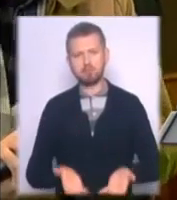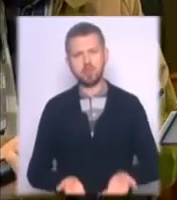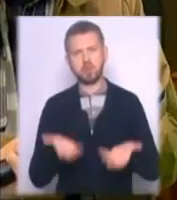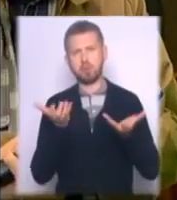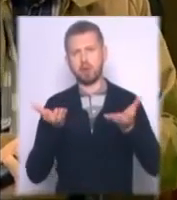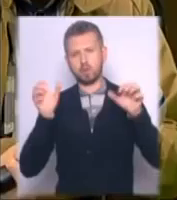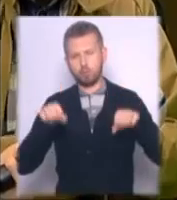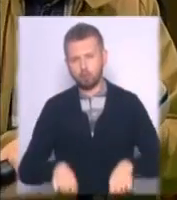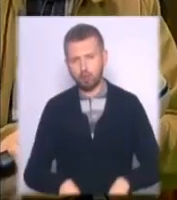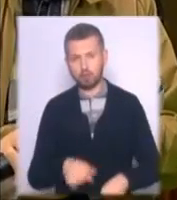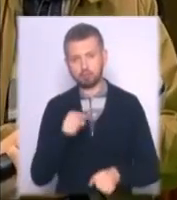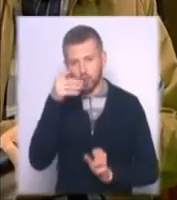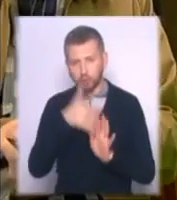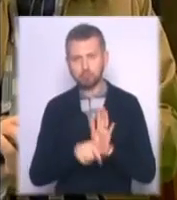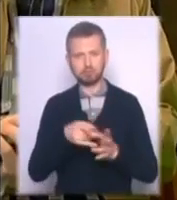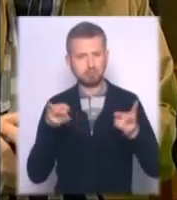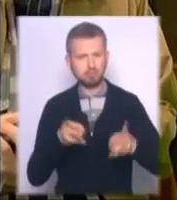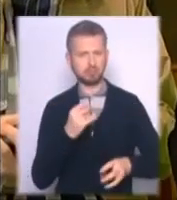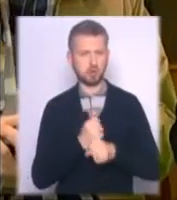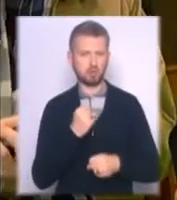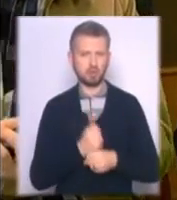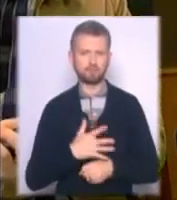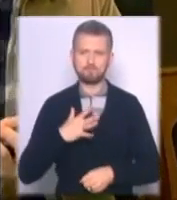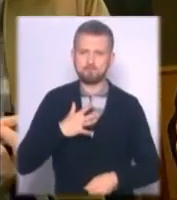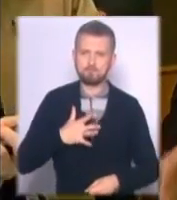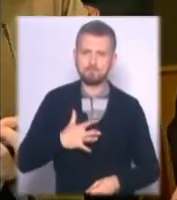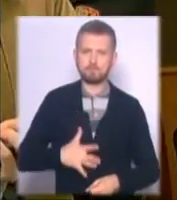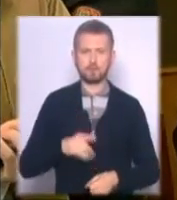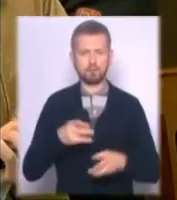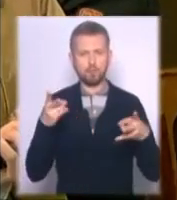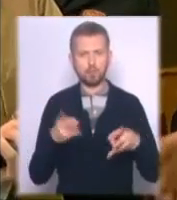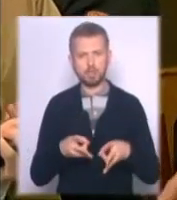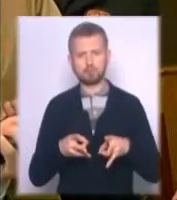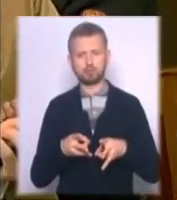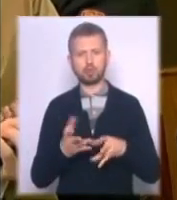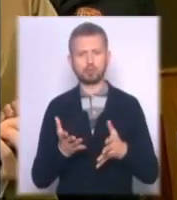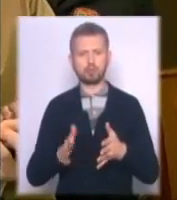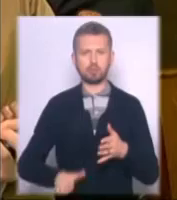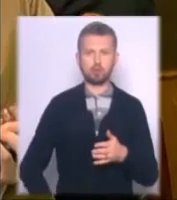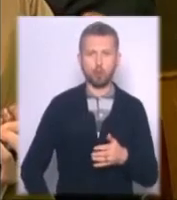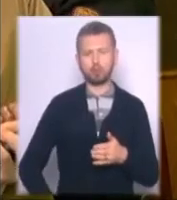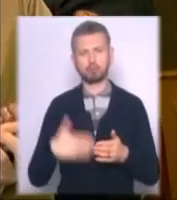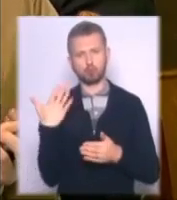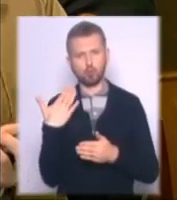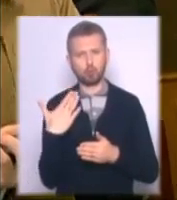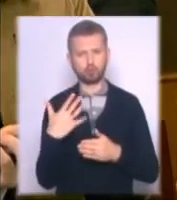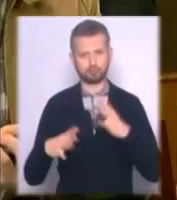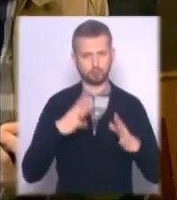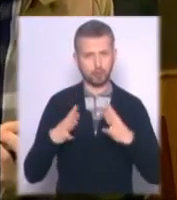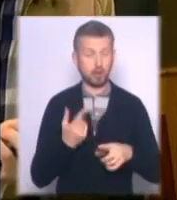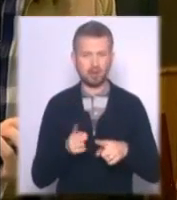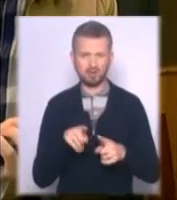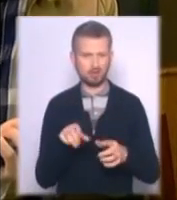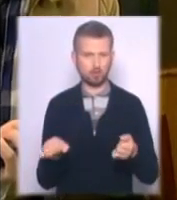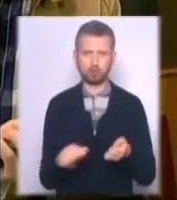ви розумієте, що вам це потрібно робити, тому що вам потрібно розробити руку та ногу, але це більш сухо,